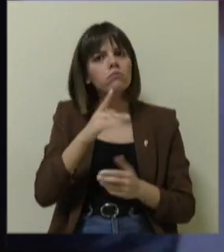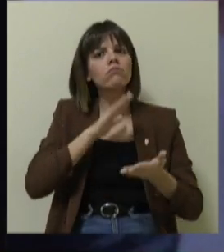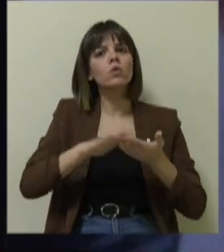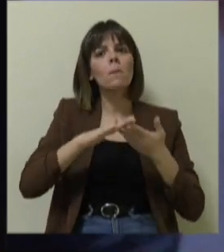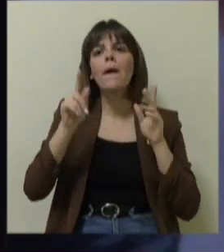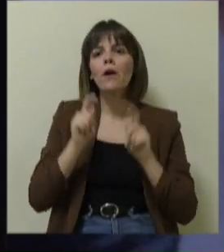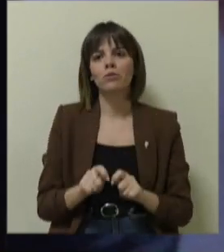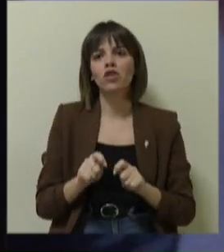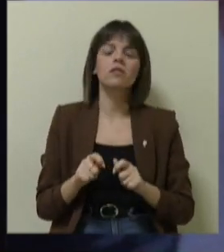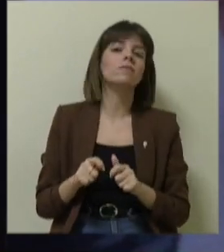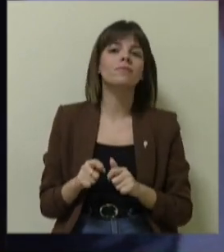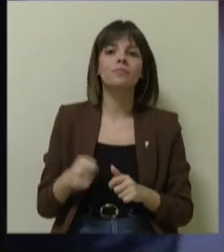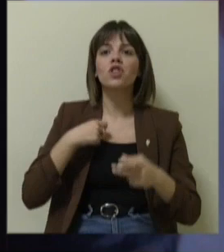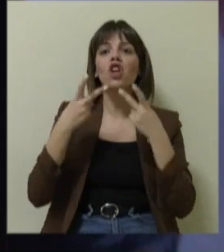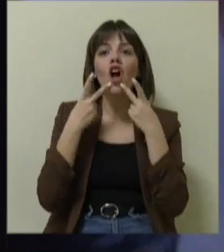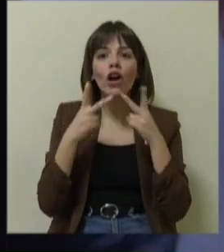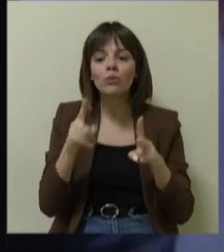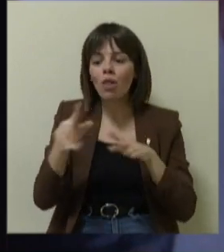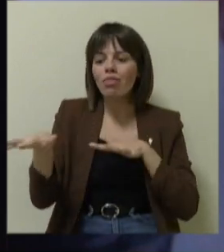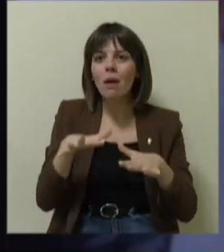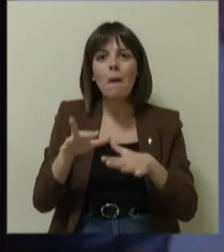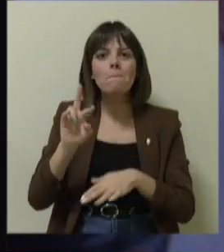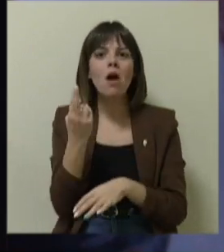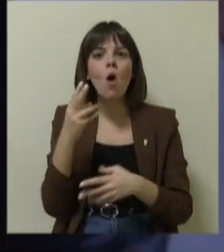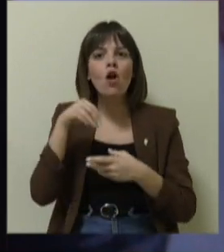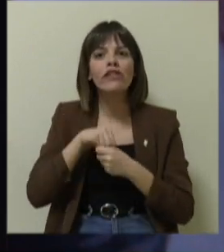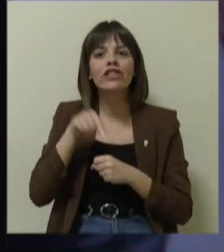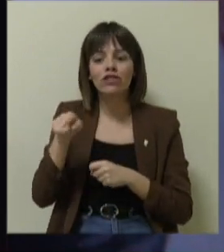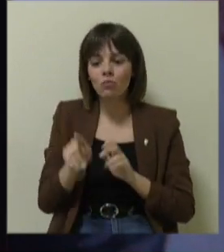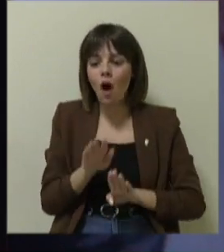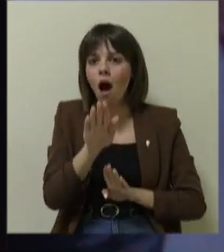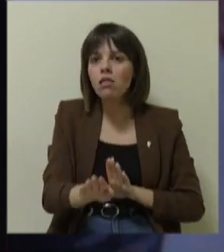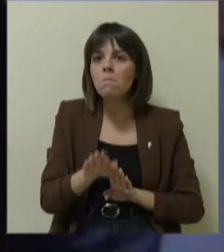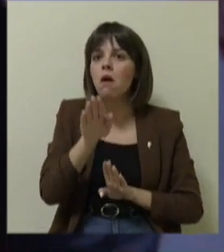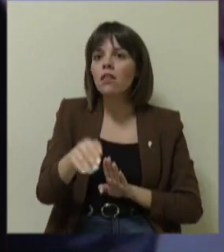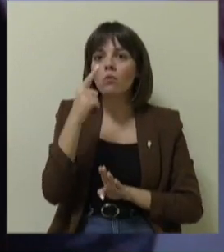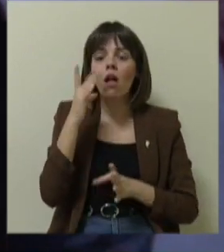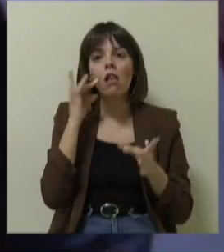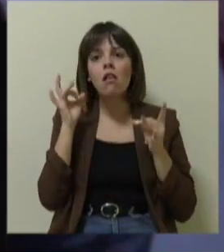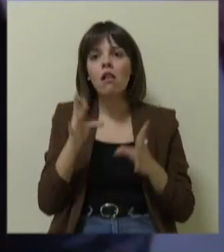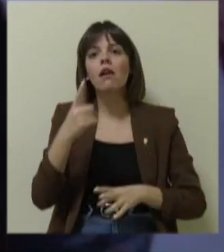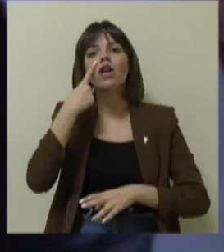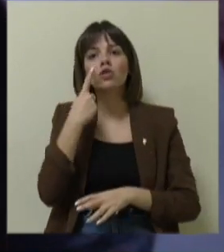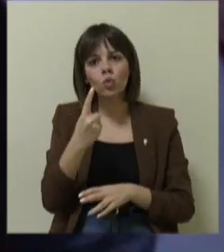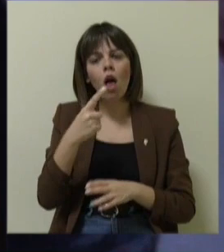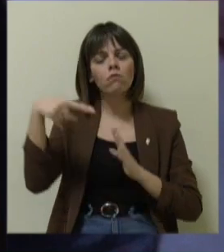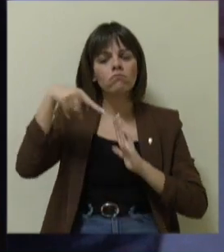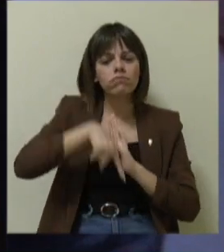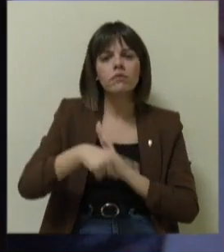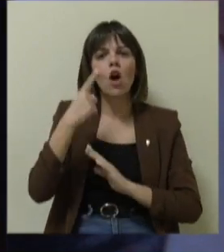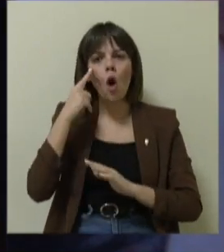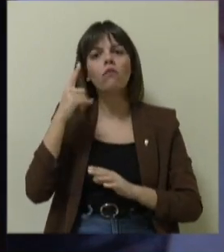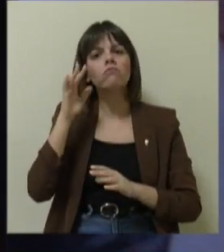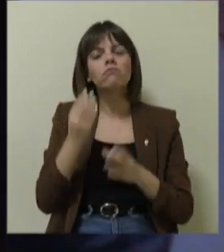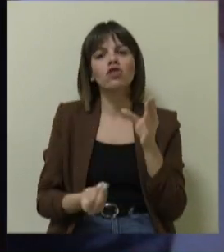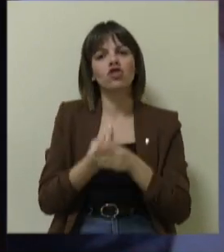geleceğiz. Açıklayacağımız deprem raporunda bu adımları somut ve ayrıntılı bir biçimde